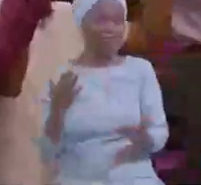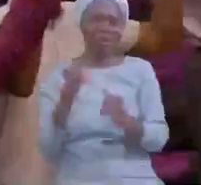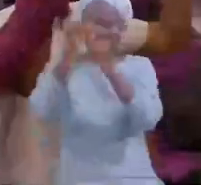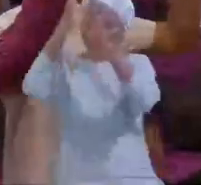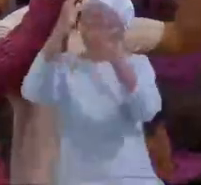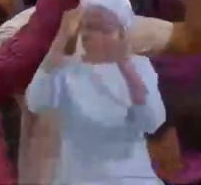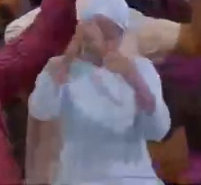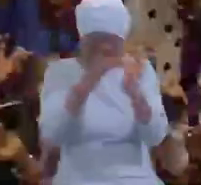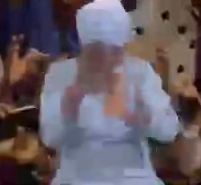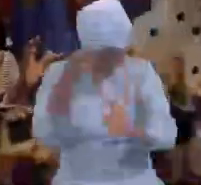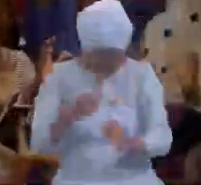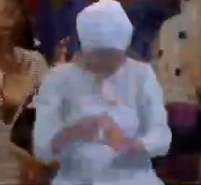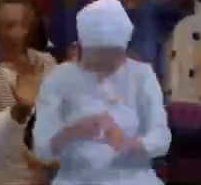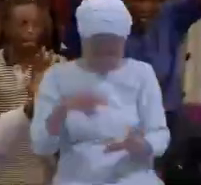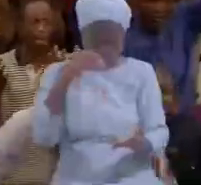de Jésus-Christ,